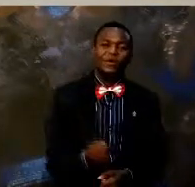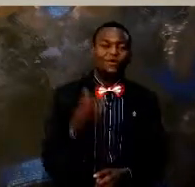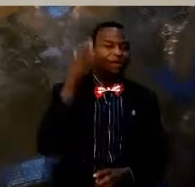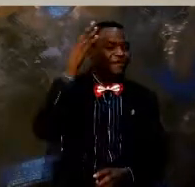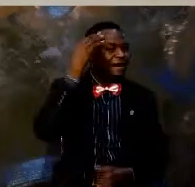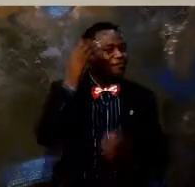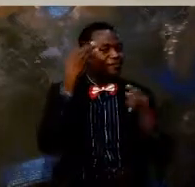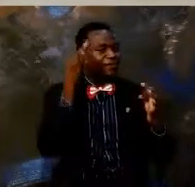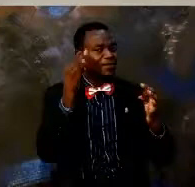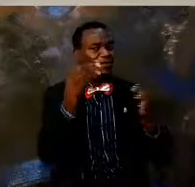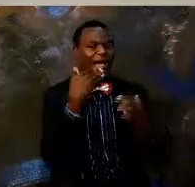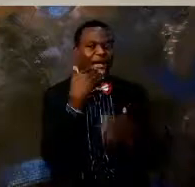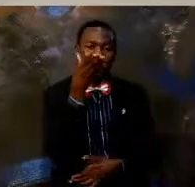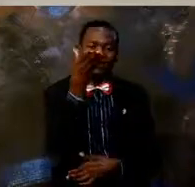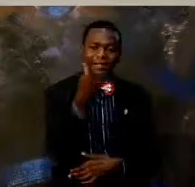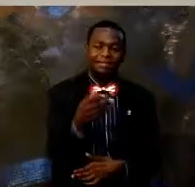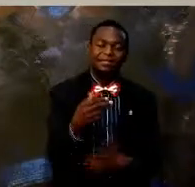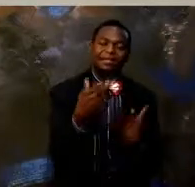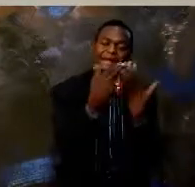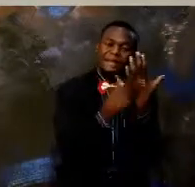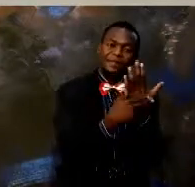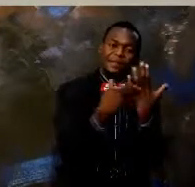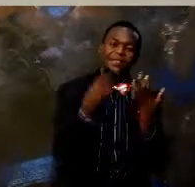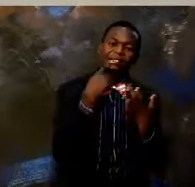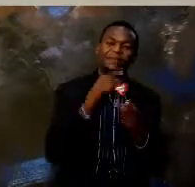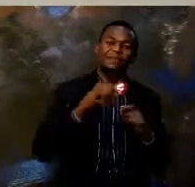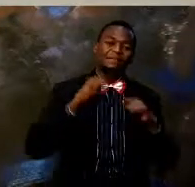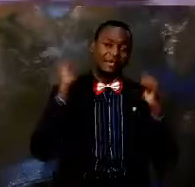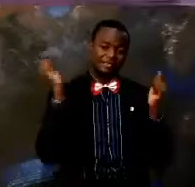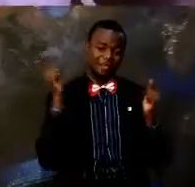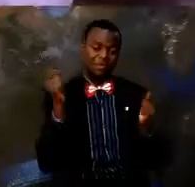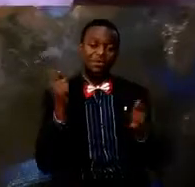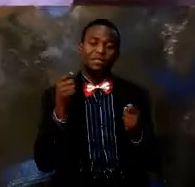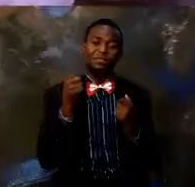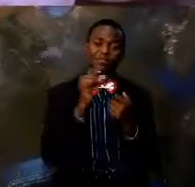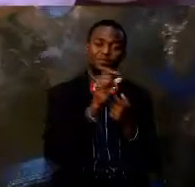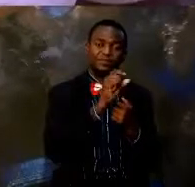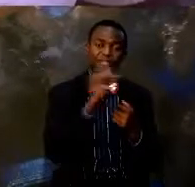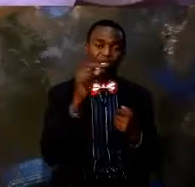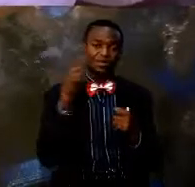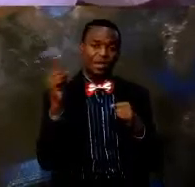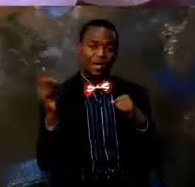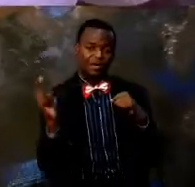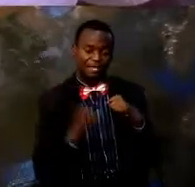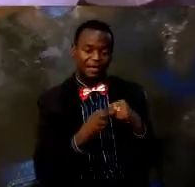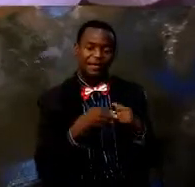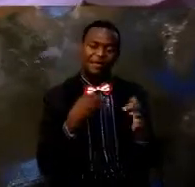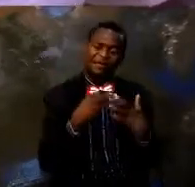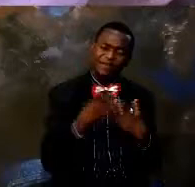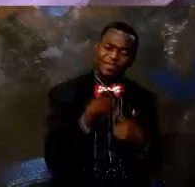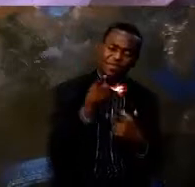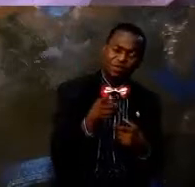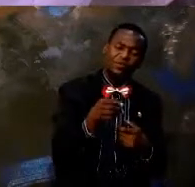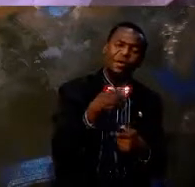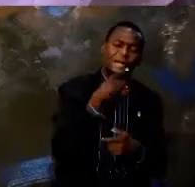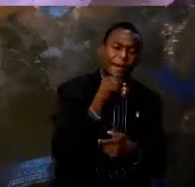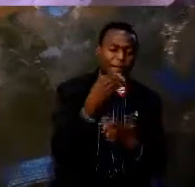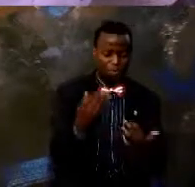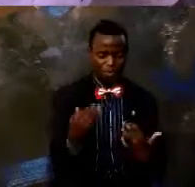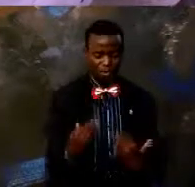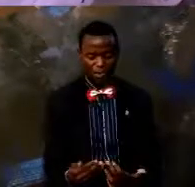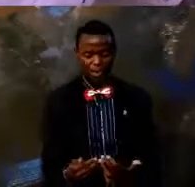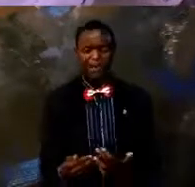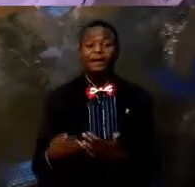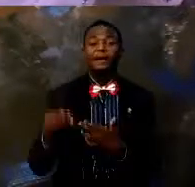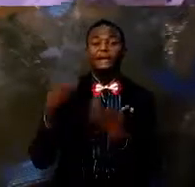Unajuaje habari hizo? Biblia inasema katika Zaburi sura ya 2 na mstari wa 7, walifanyaje huyu awe baba na huyu awe mwana? Biblia